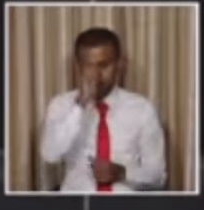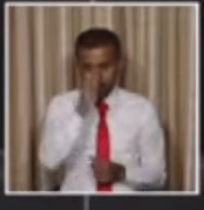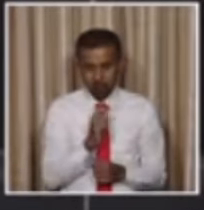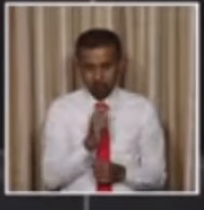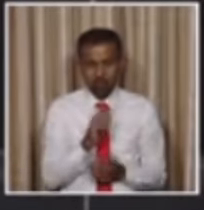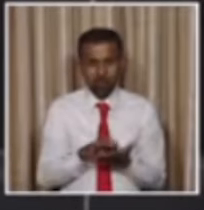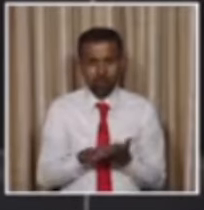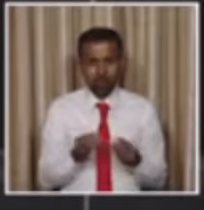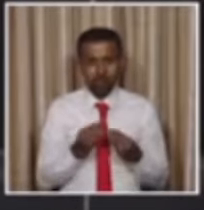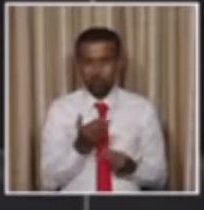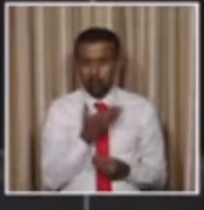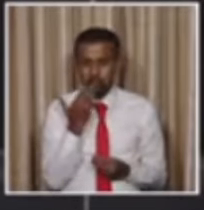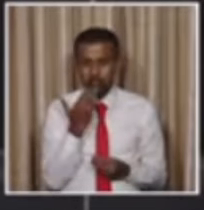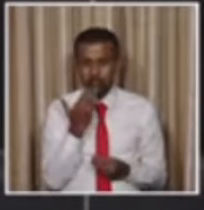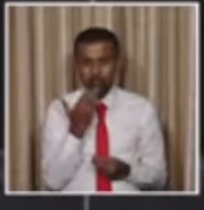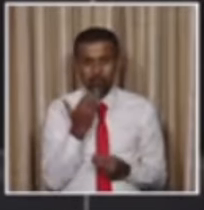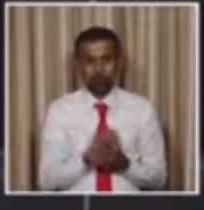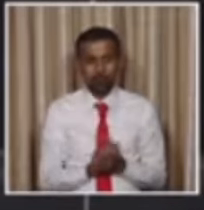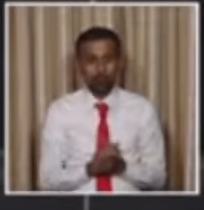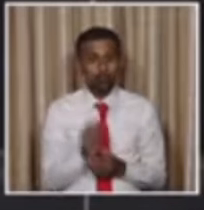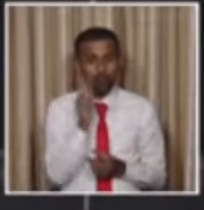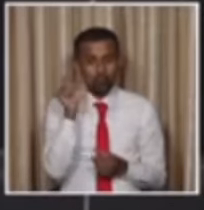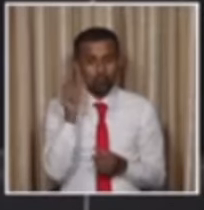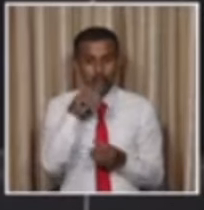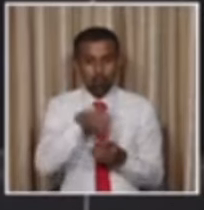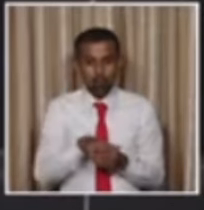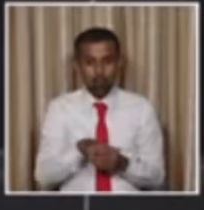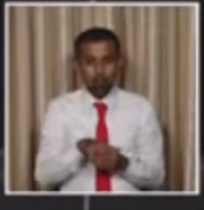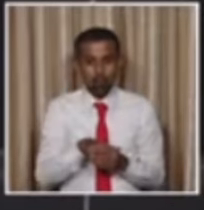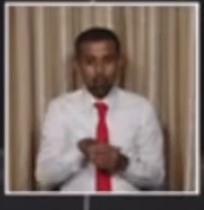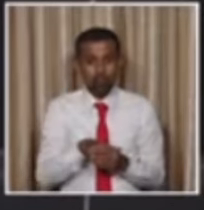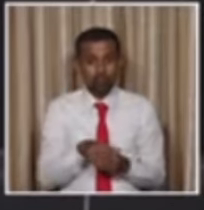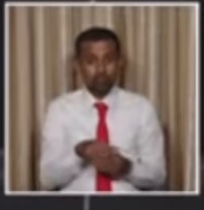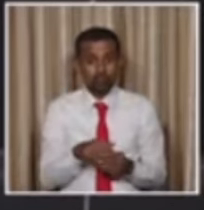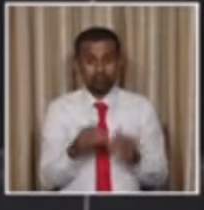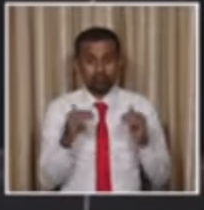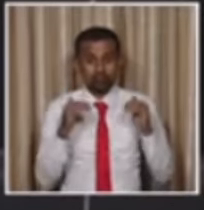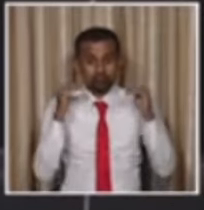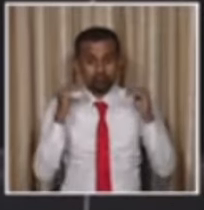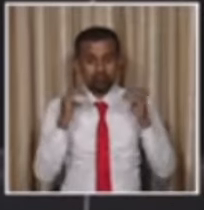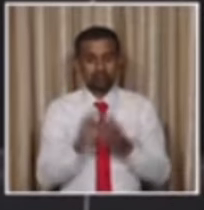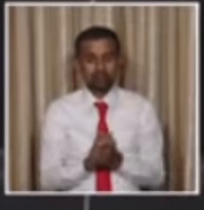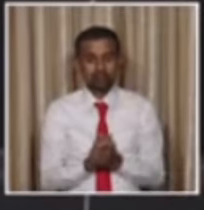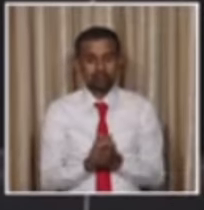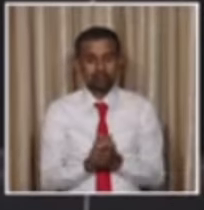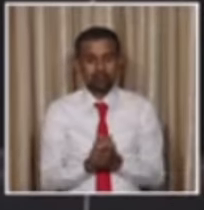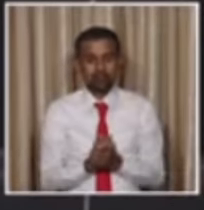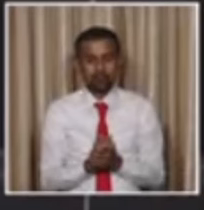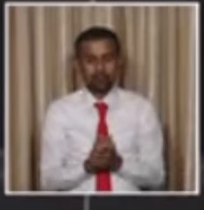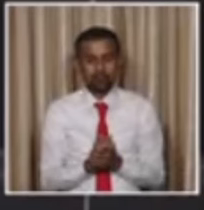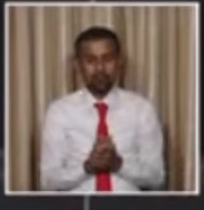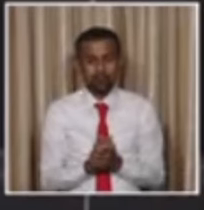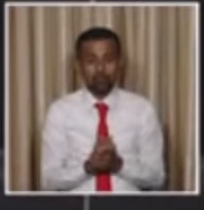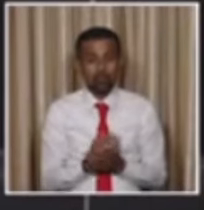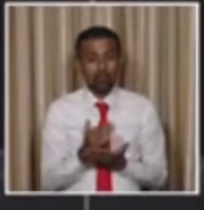මහත්තුමා ඒ තීරණය ගන්න පුළුවන්කම තිබුණේ එතුමා තුළ තිබුණු ජේෂ්ඨත්වයේ සහ ඒ